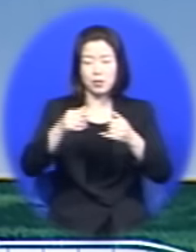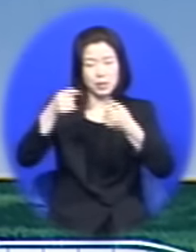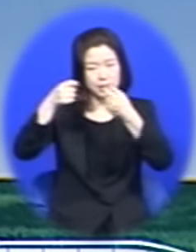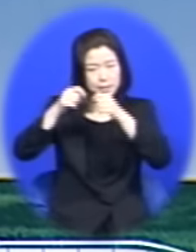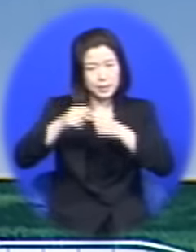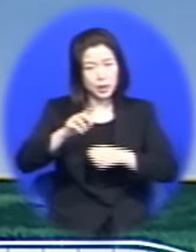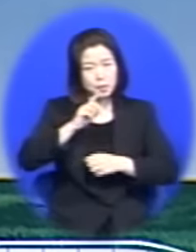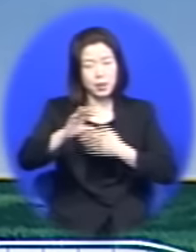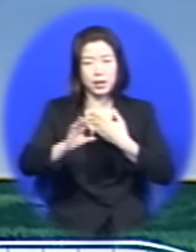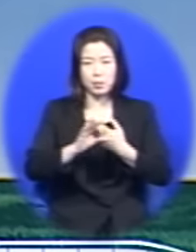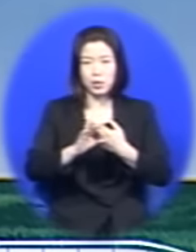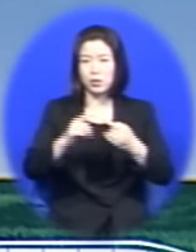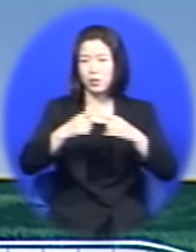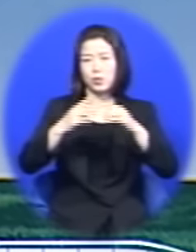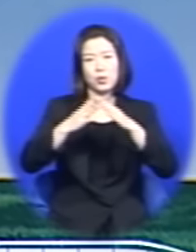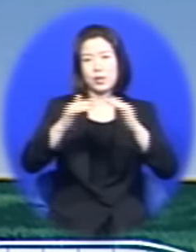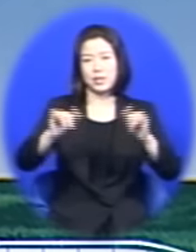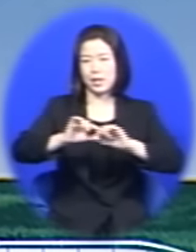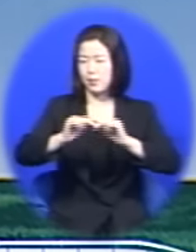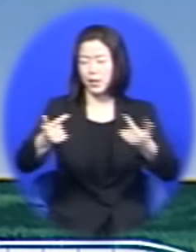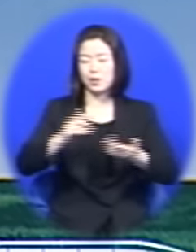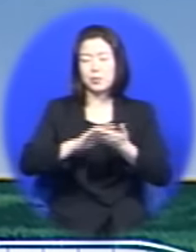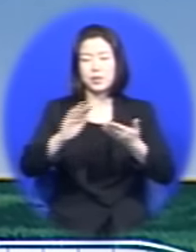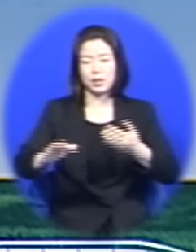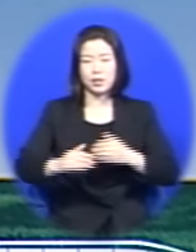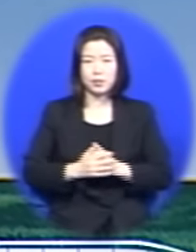말하면 교인 아닙니다.